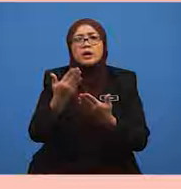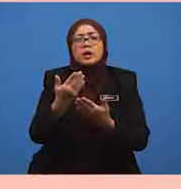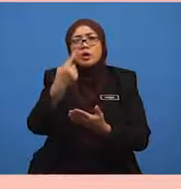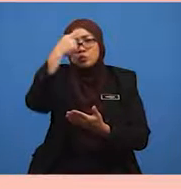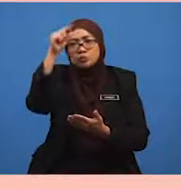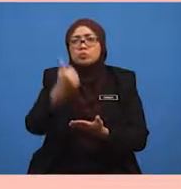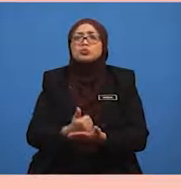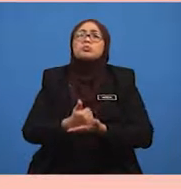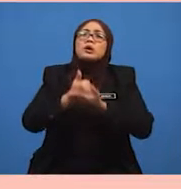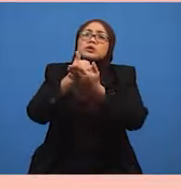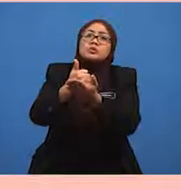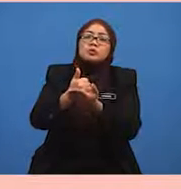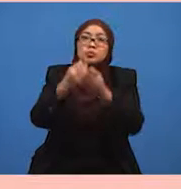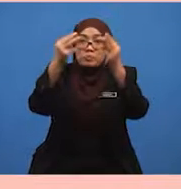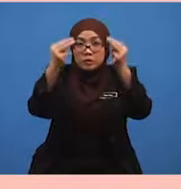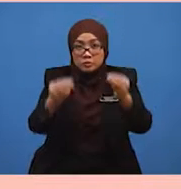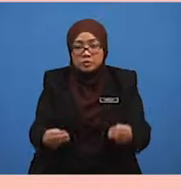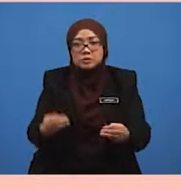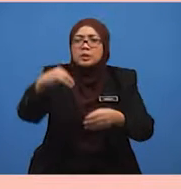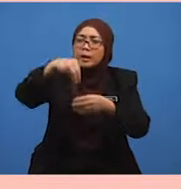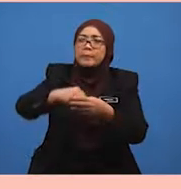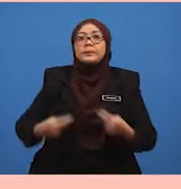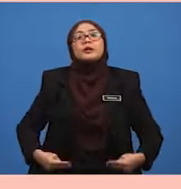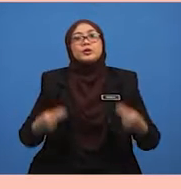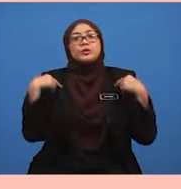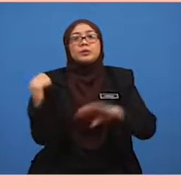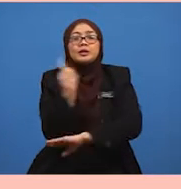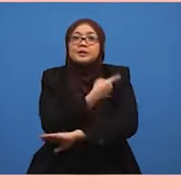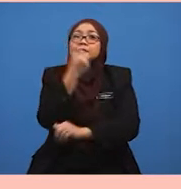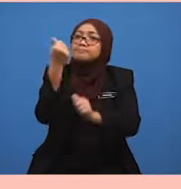kehidupan seharian kita. Antaranya ialah takal,